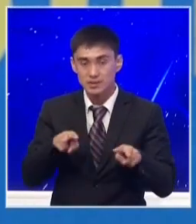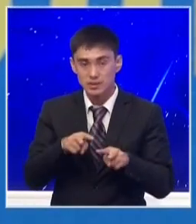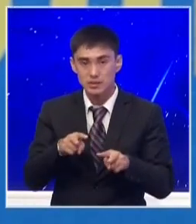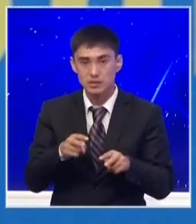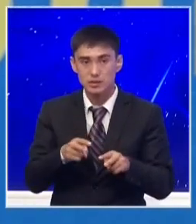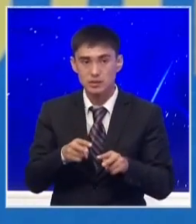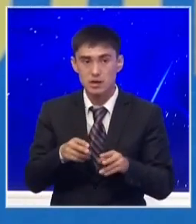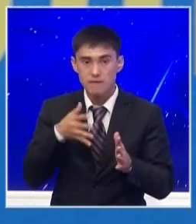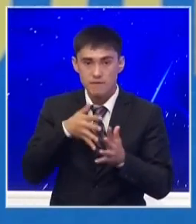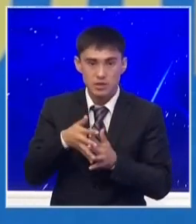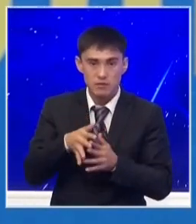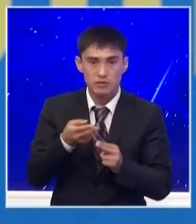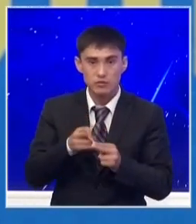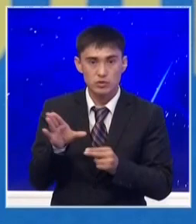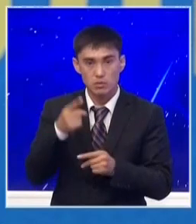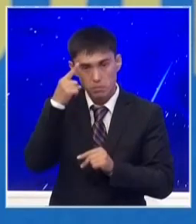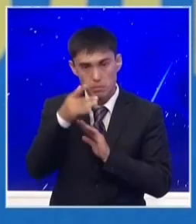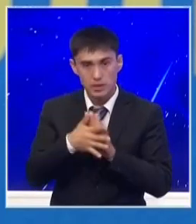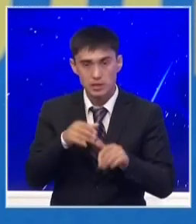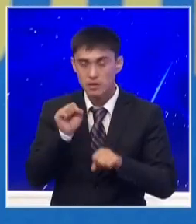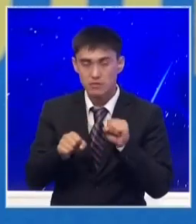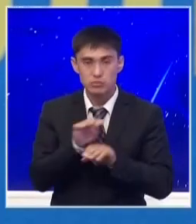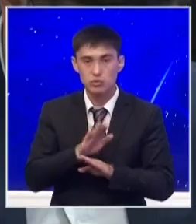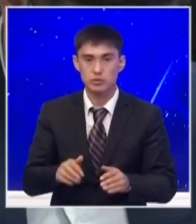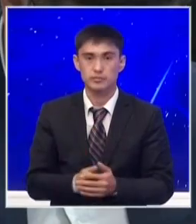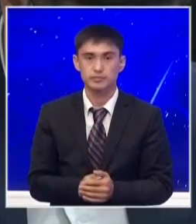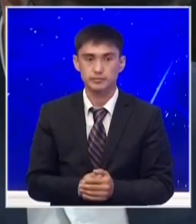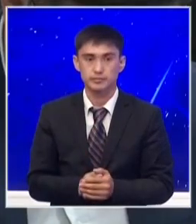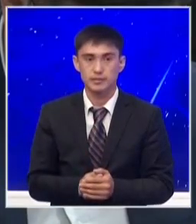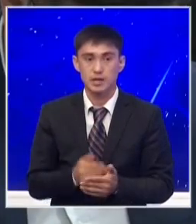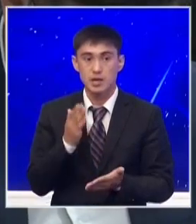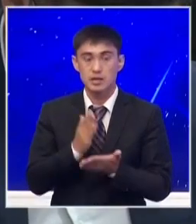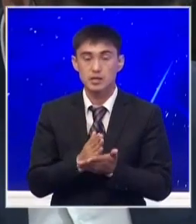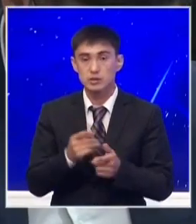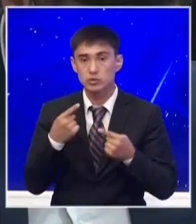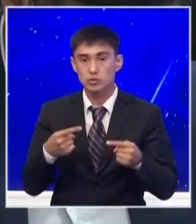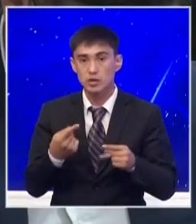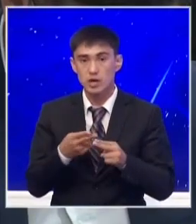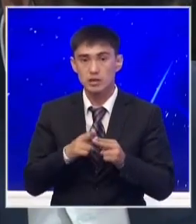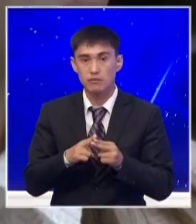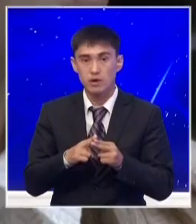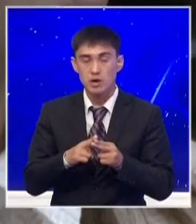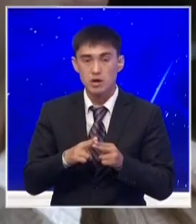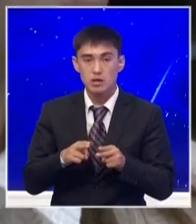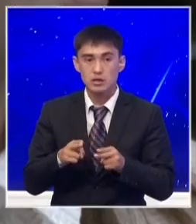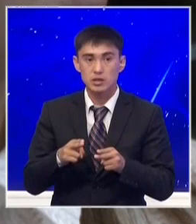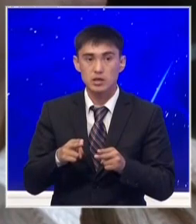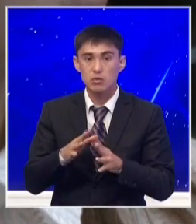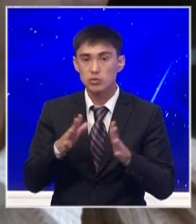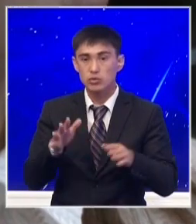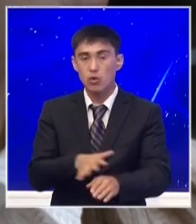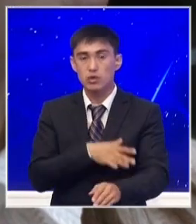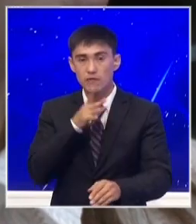уследить, отфильтровать все это, понять, это невозможно. Однако есть и обратная сторона этого увлечения. Так, чрезмерно